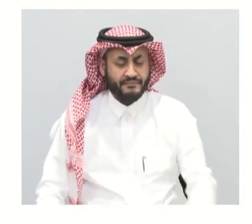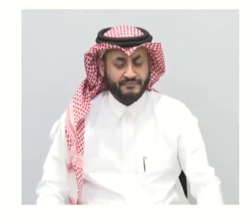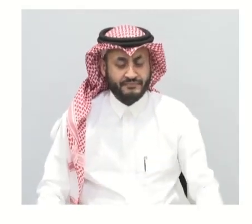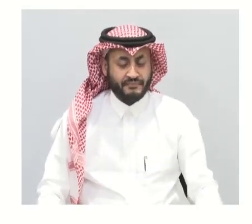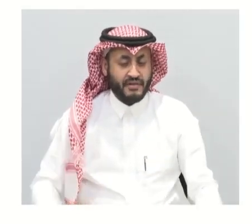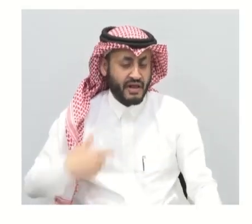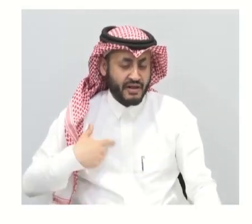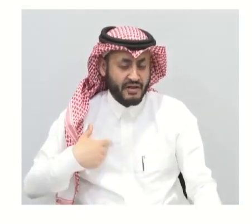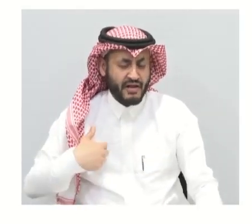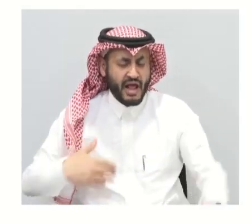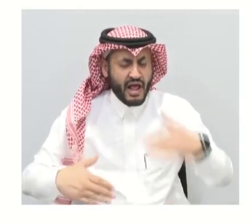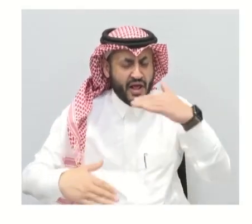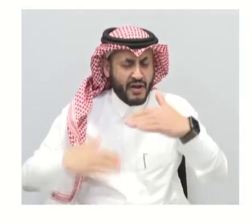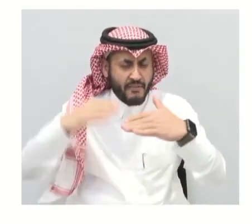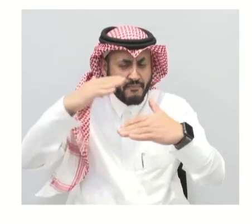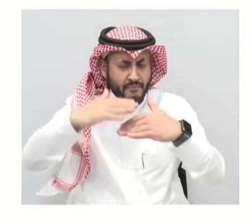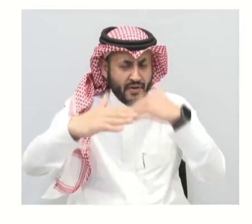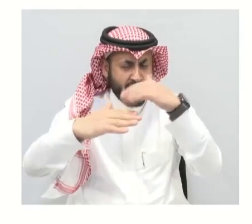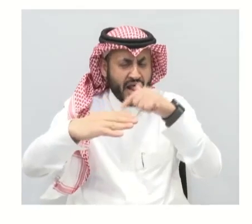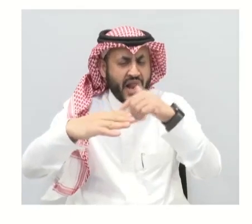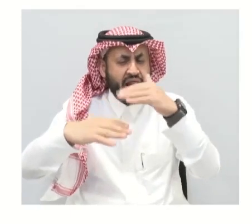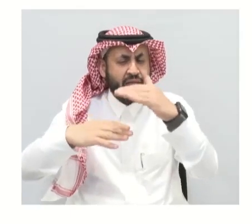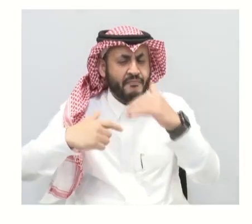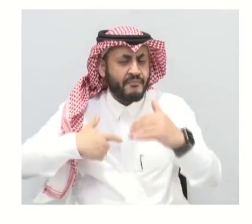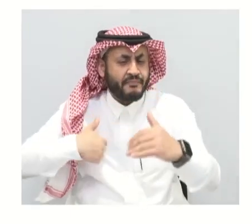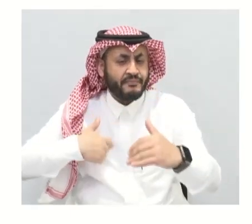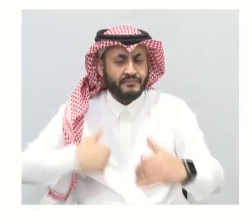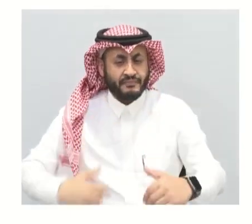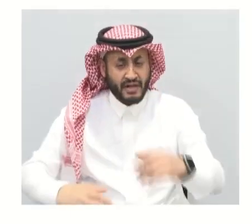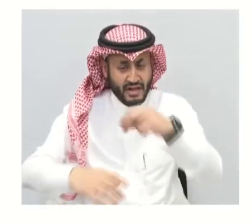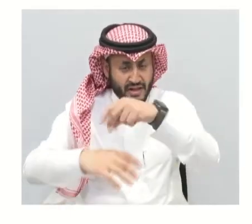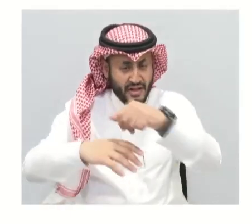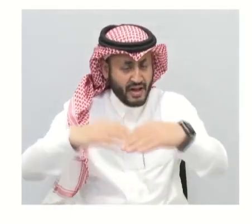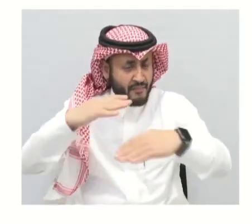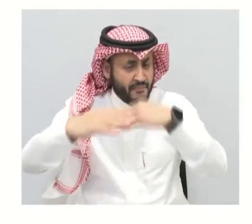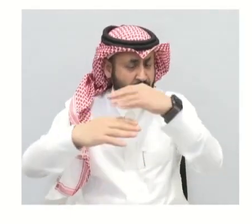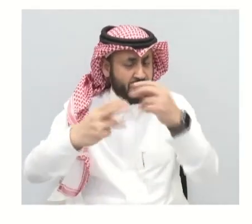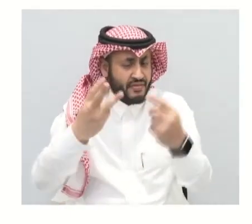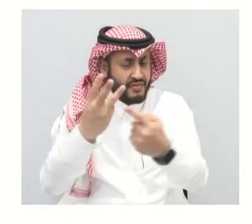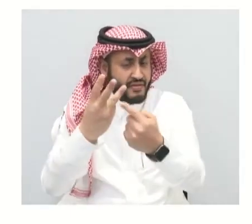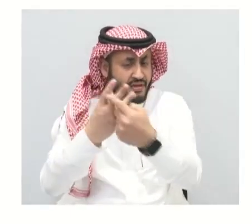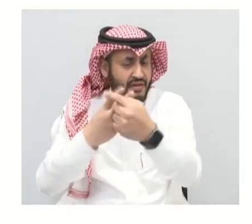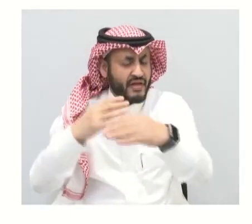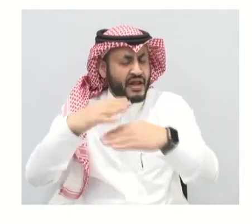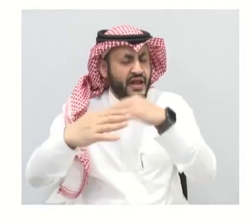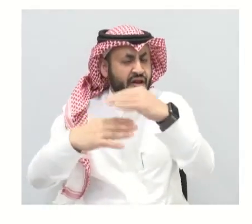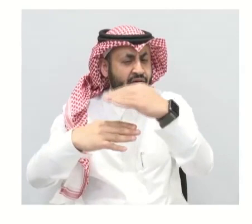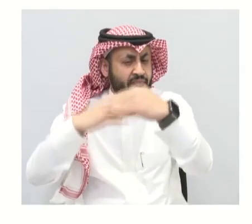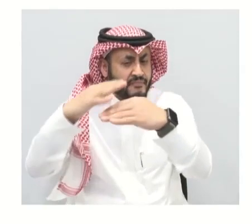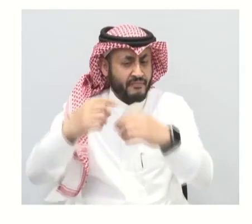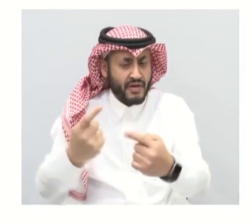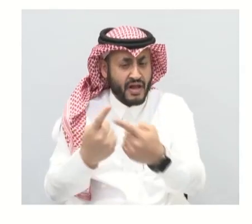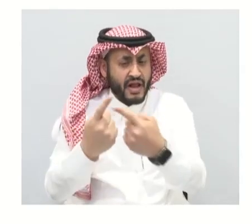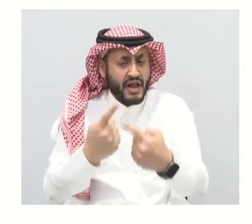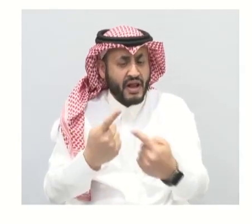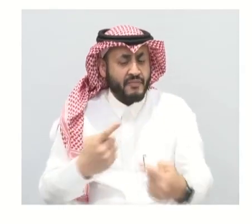تسمى كل طبقه من طبقات التربه الثلاث ماذا نسمي كل